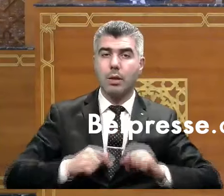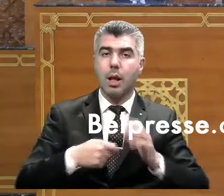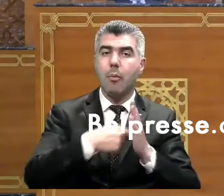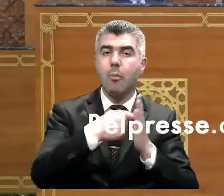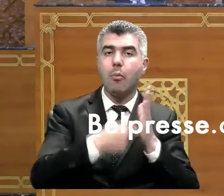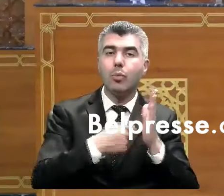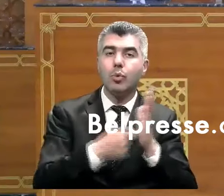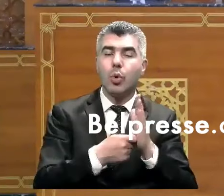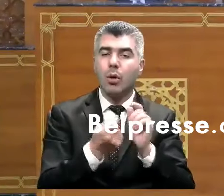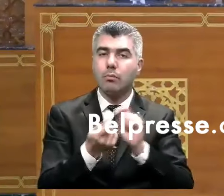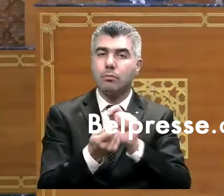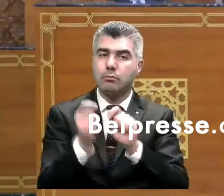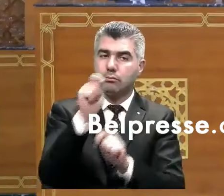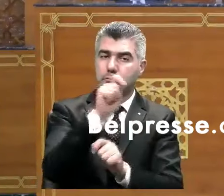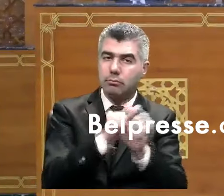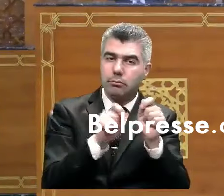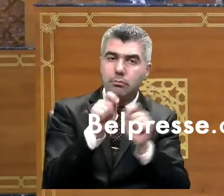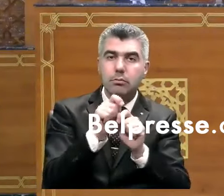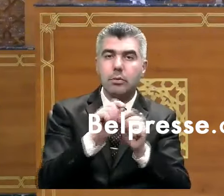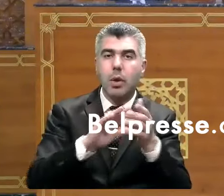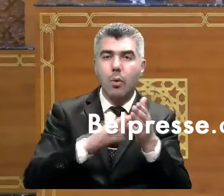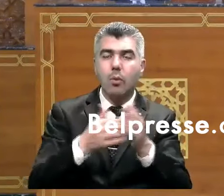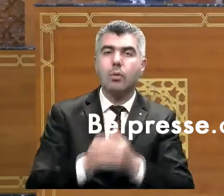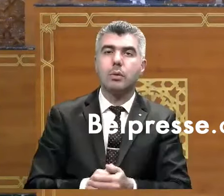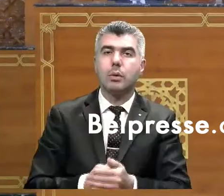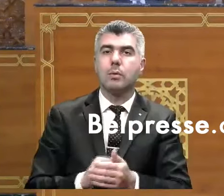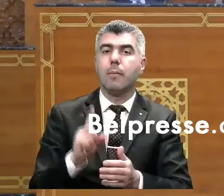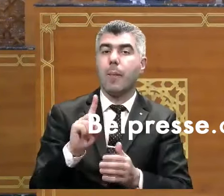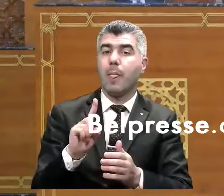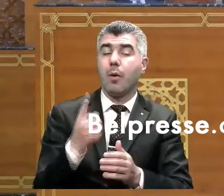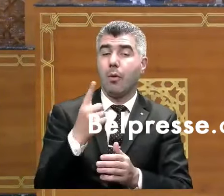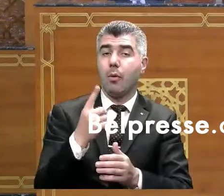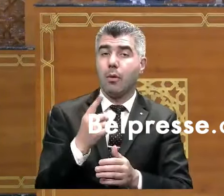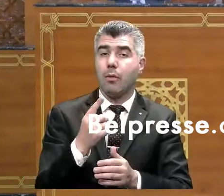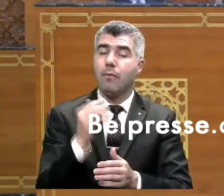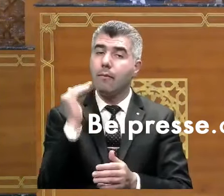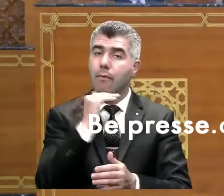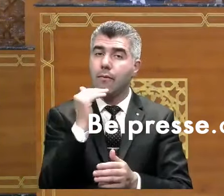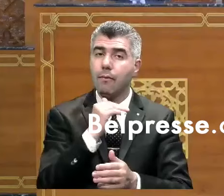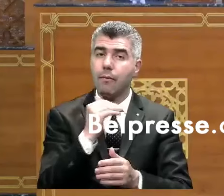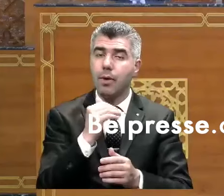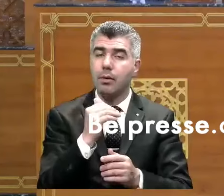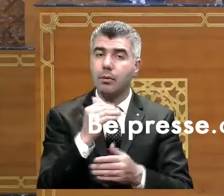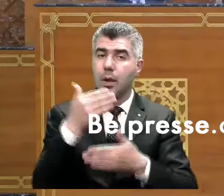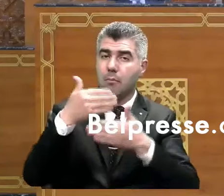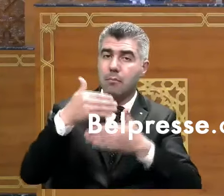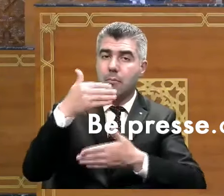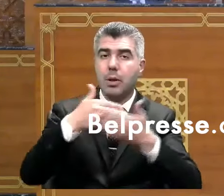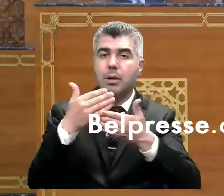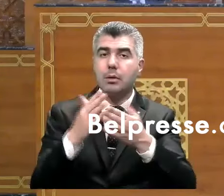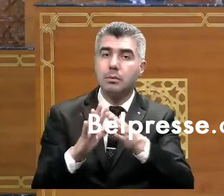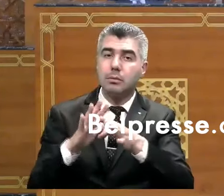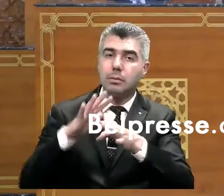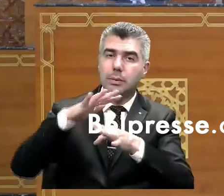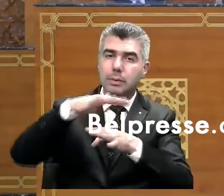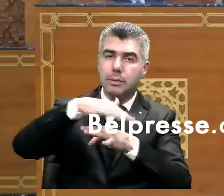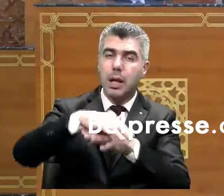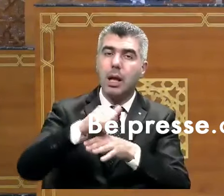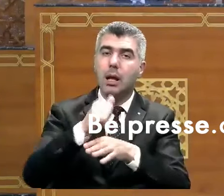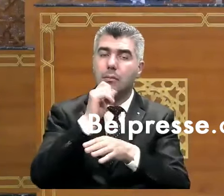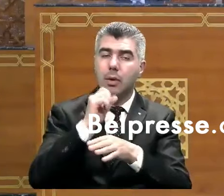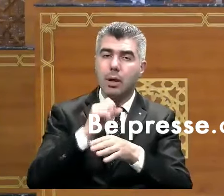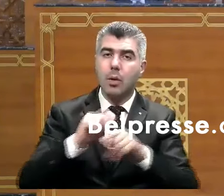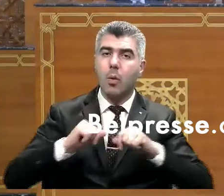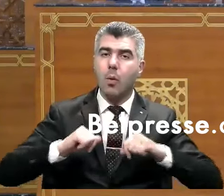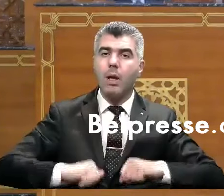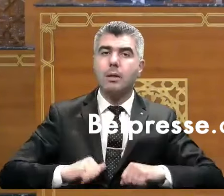مهيكله كتت محور حول اولا التسريع بتشييد السدود من طرف وزاره التجهيز